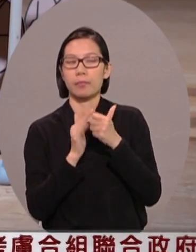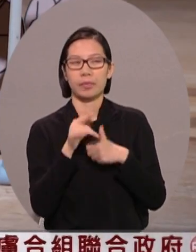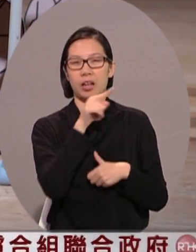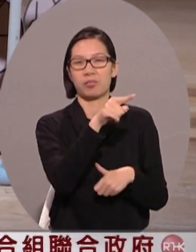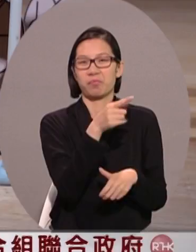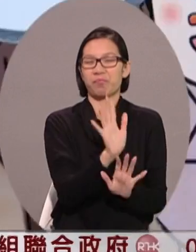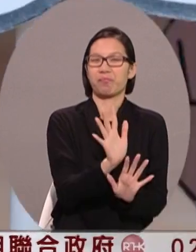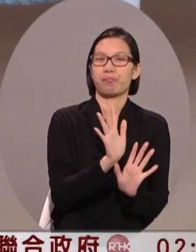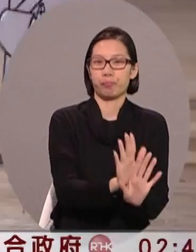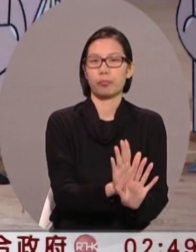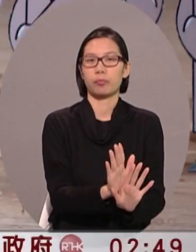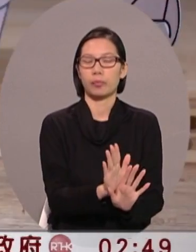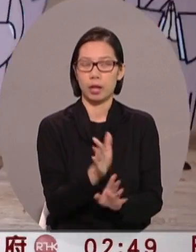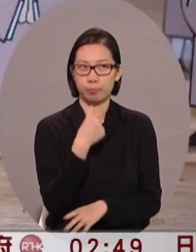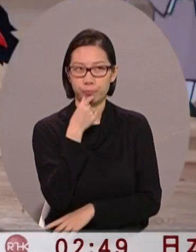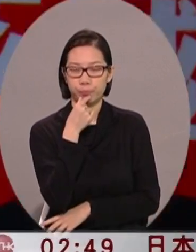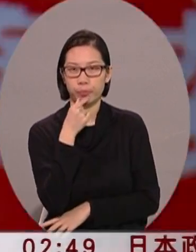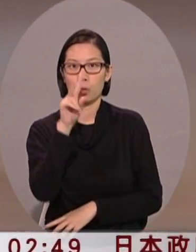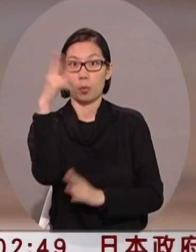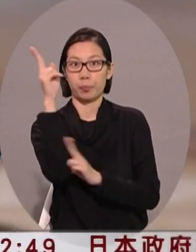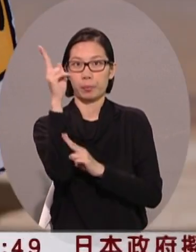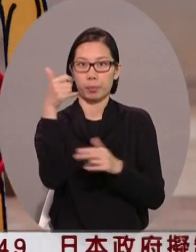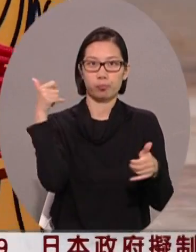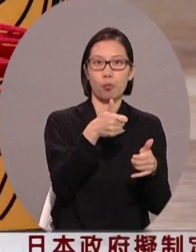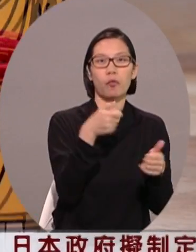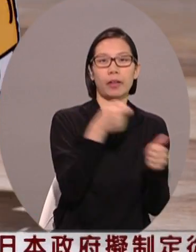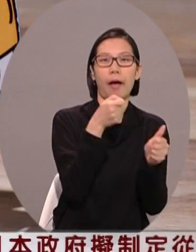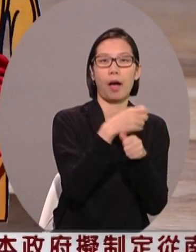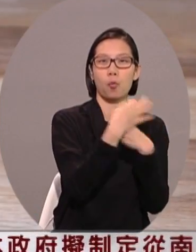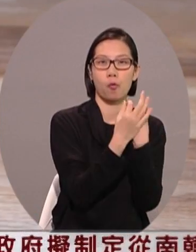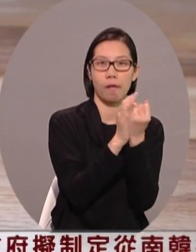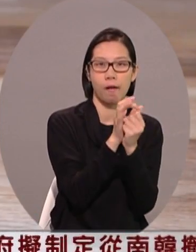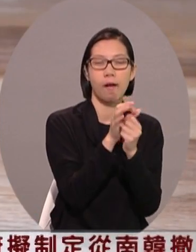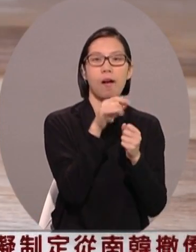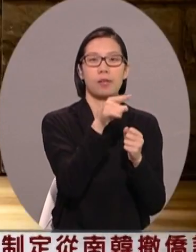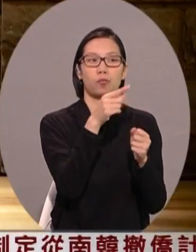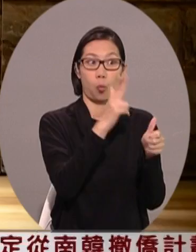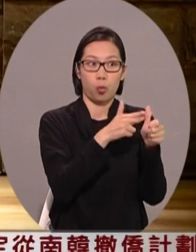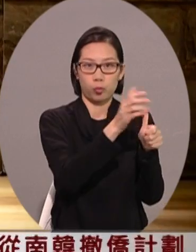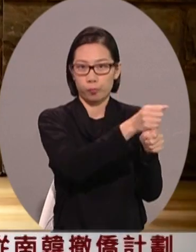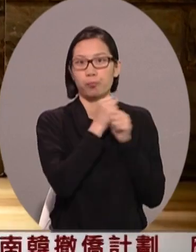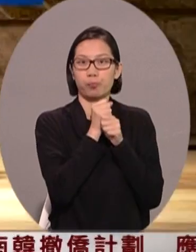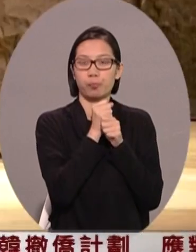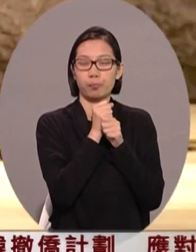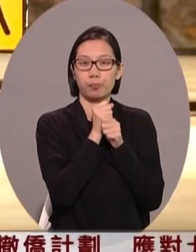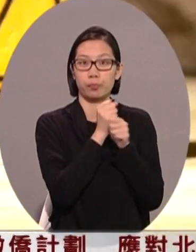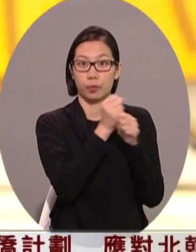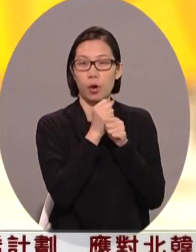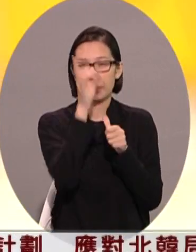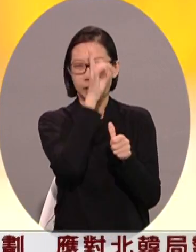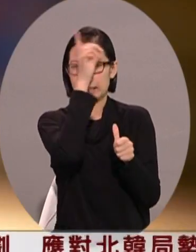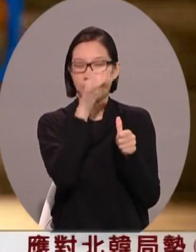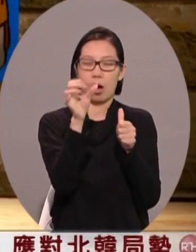不肯，于是苻坚就派兵攻打鸠兹国，兼且掳走鸠摩罗什，之后还灌醉了